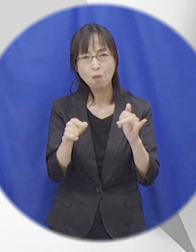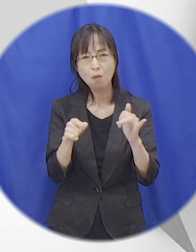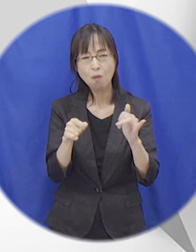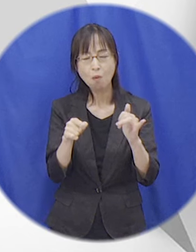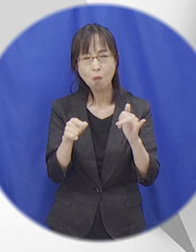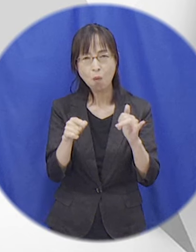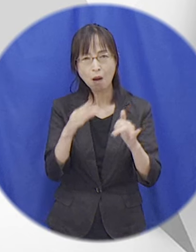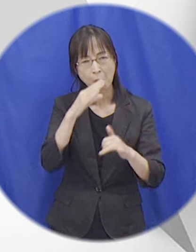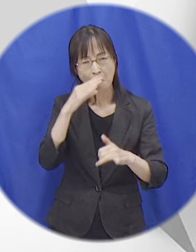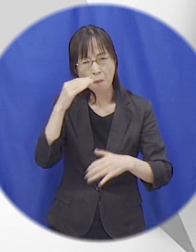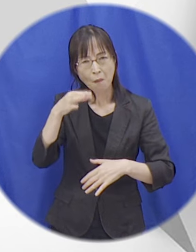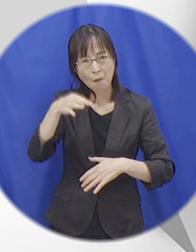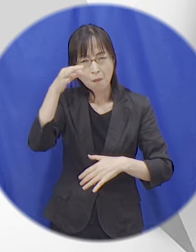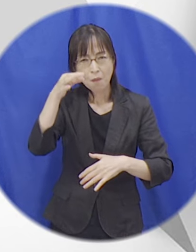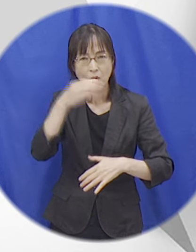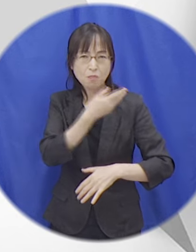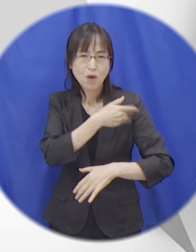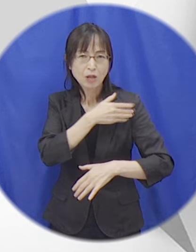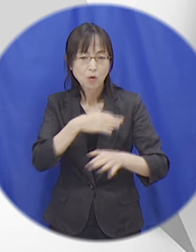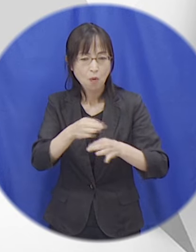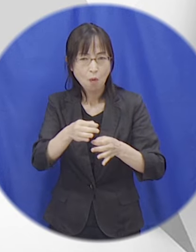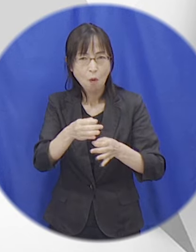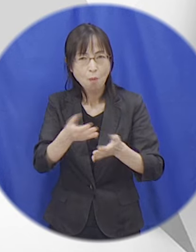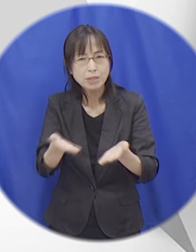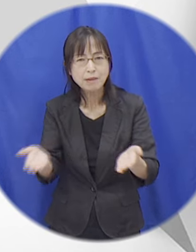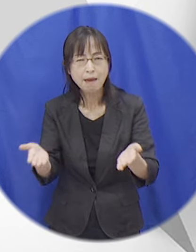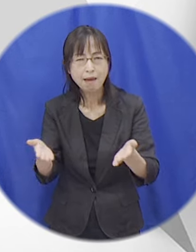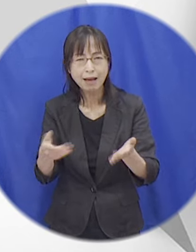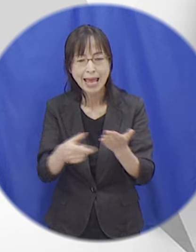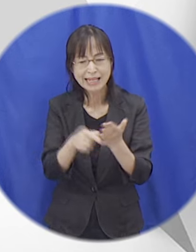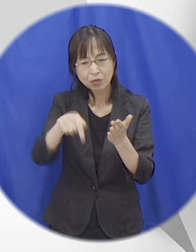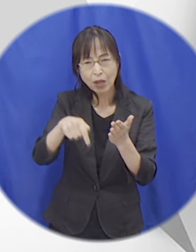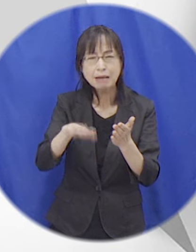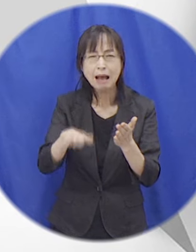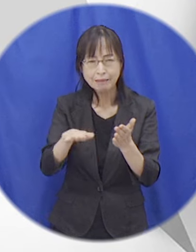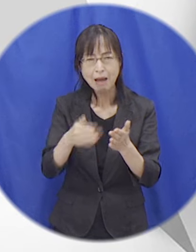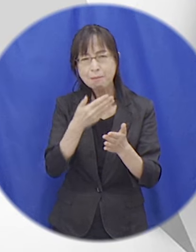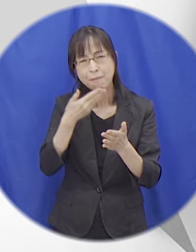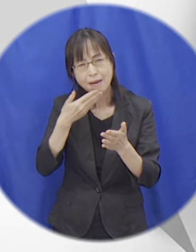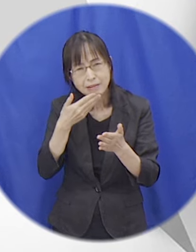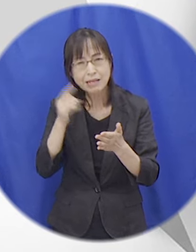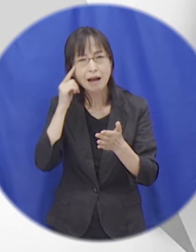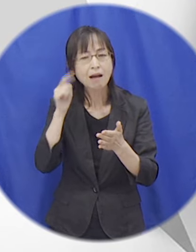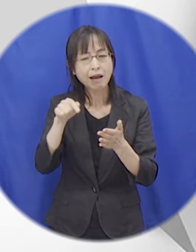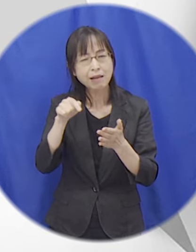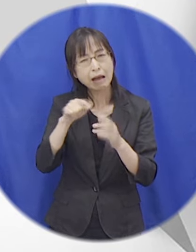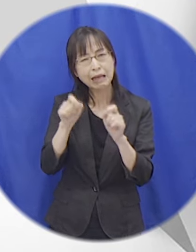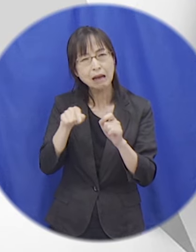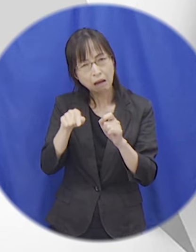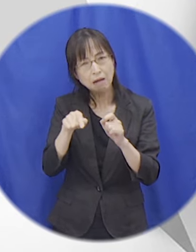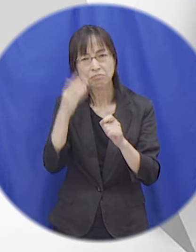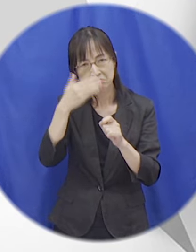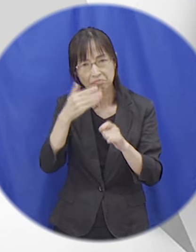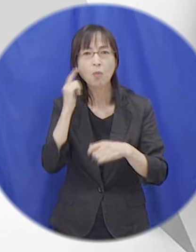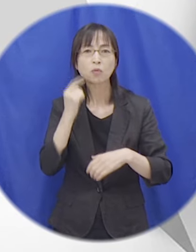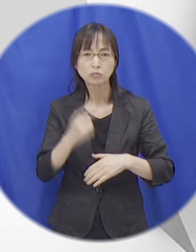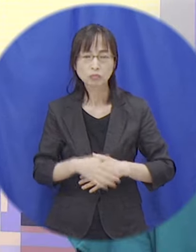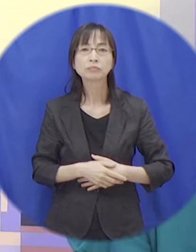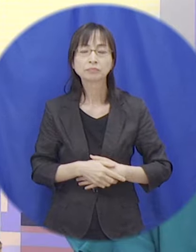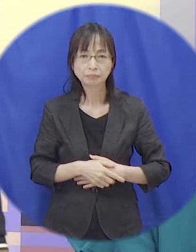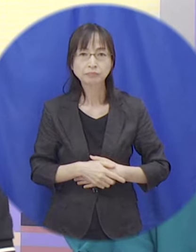ランドのショップが駅中にあったりと、ショッピングの利便性を考えるとこのような結果になるのかなと考えられます。このようなこと